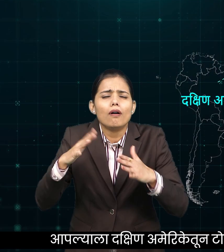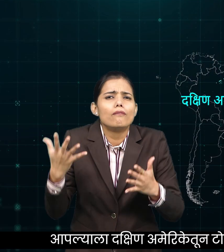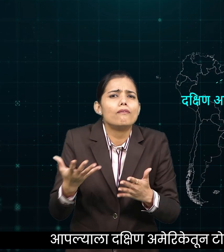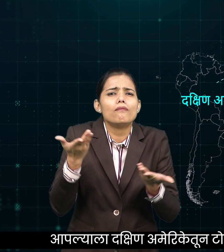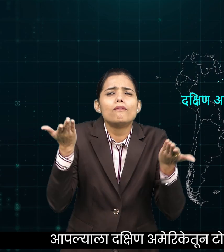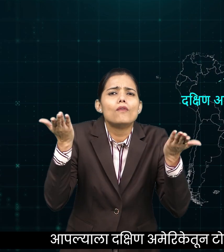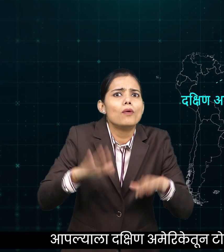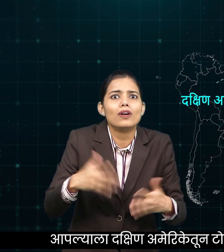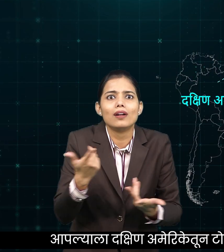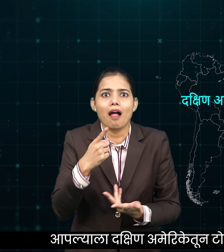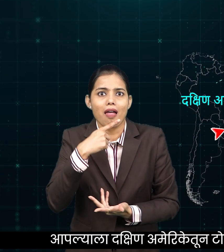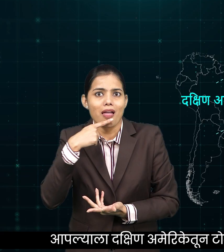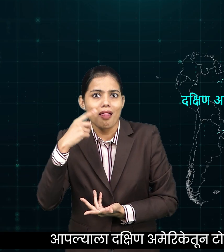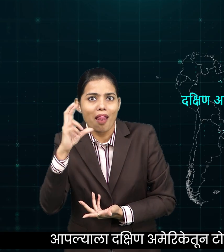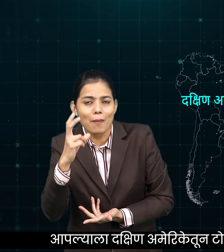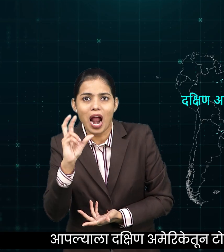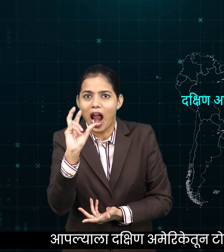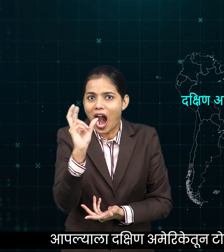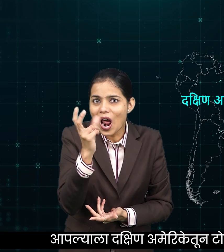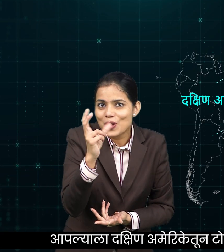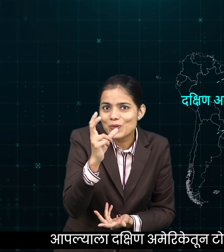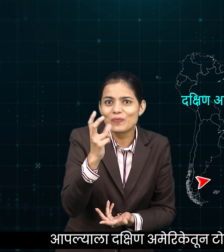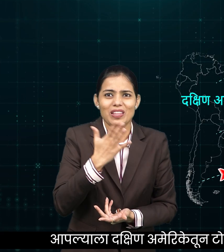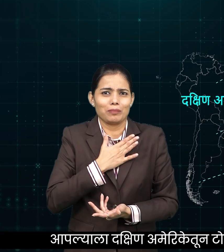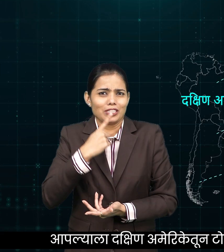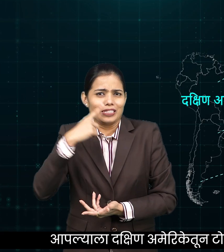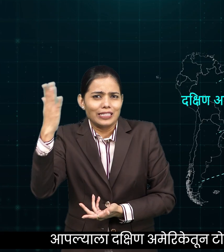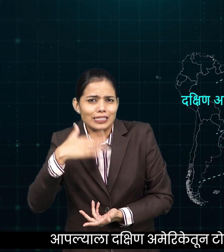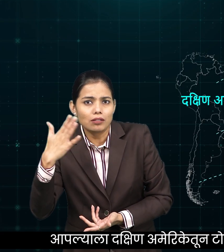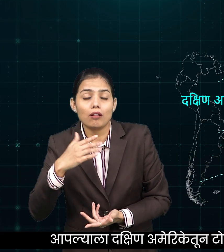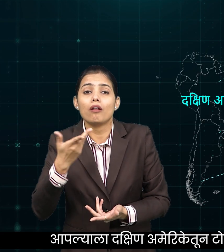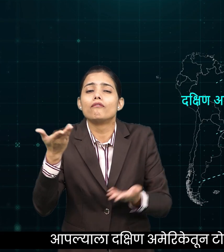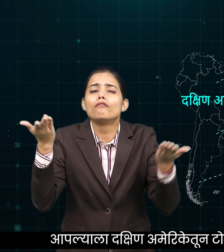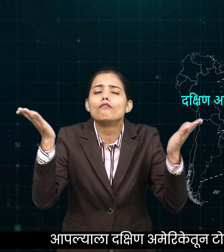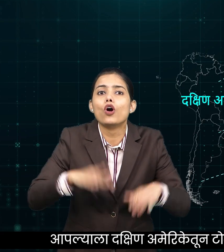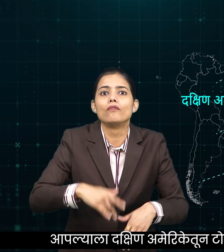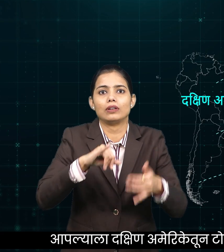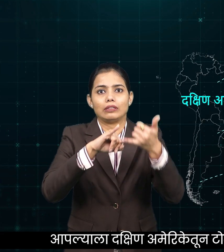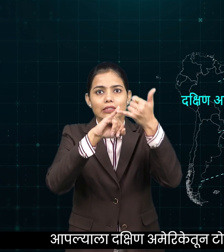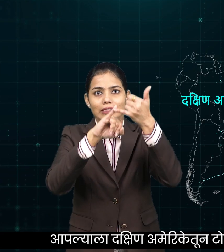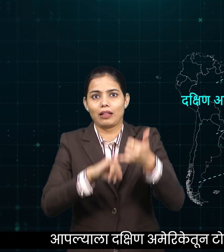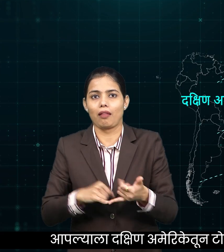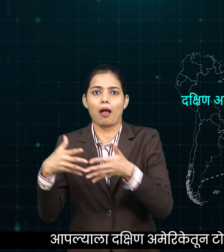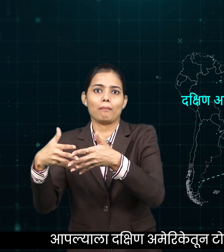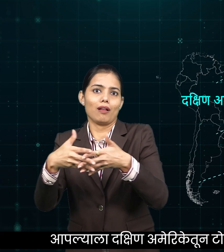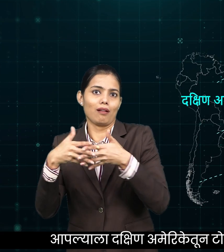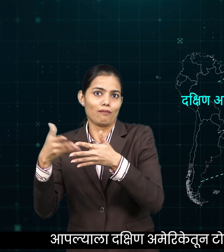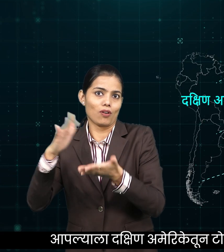आपल्याला दक्षिण अमेरिकेतून टोमॅटो, बटाटा आणि हिरव्या मिरच्या मिळाल्या.